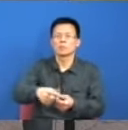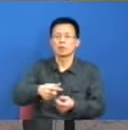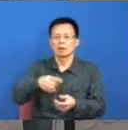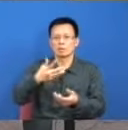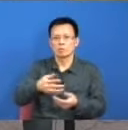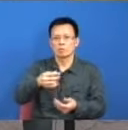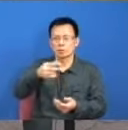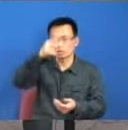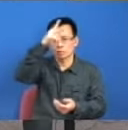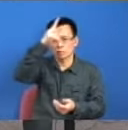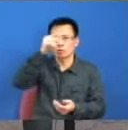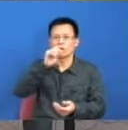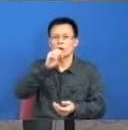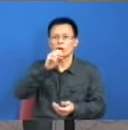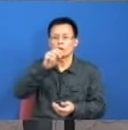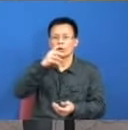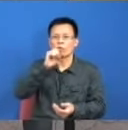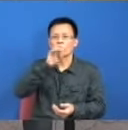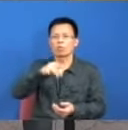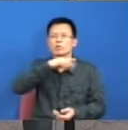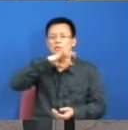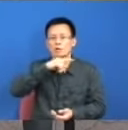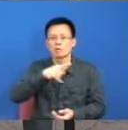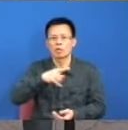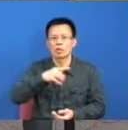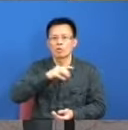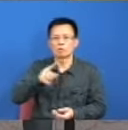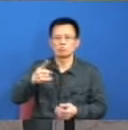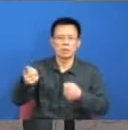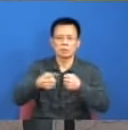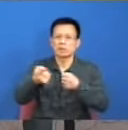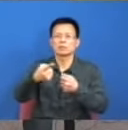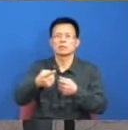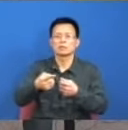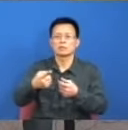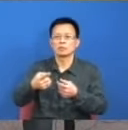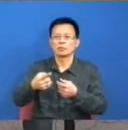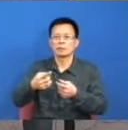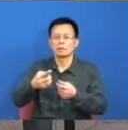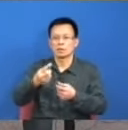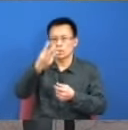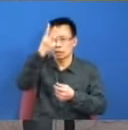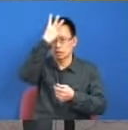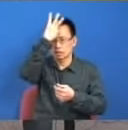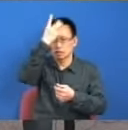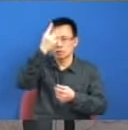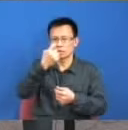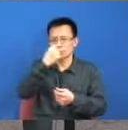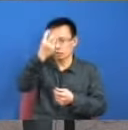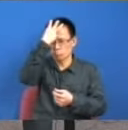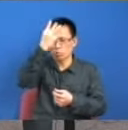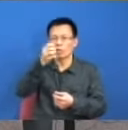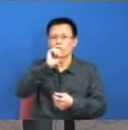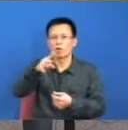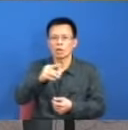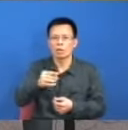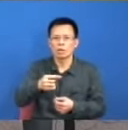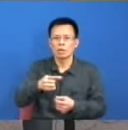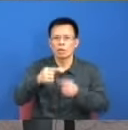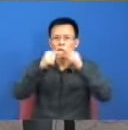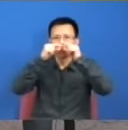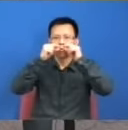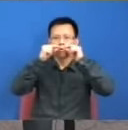再係新聞嚟㗎啦。你見到英皇書院嘅校友登全版嘅講，就話孫明陽你講大話，